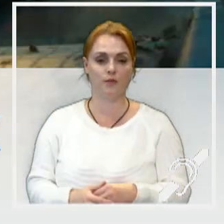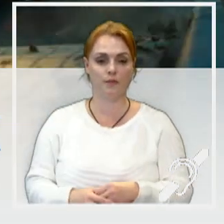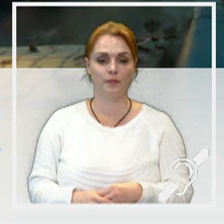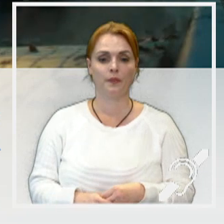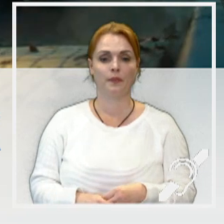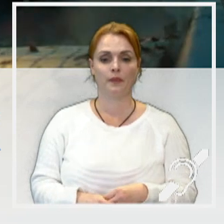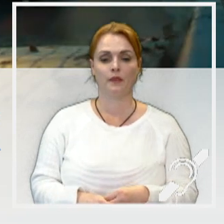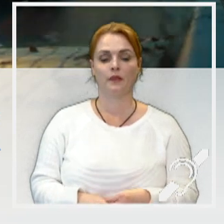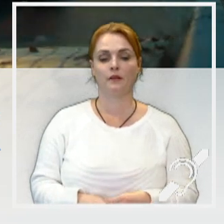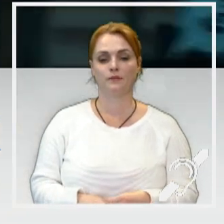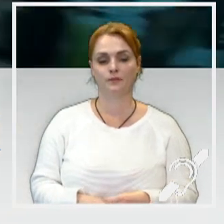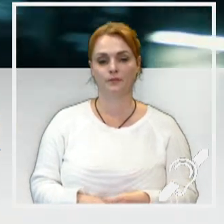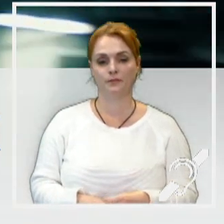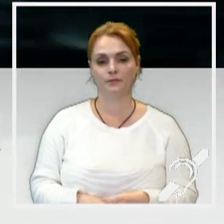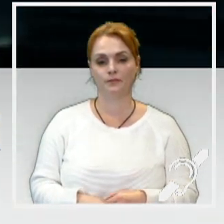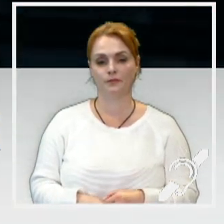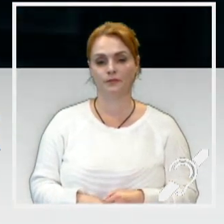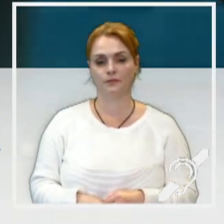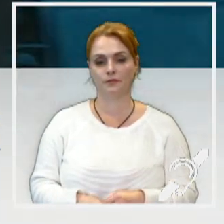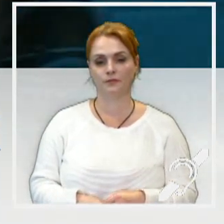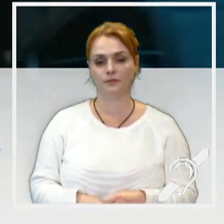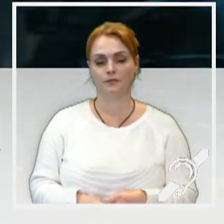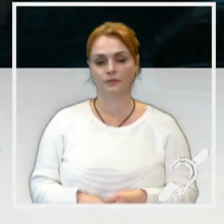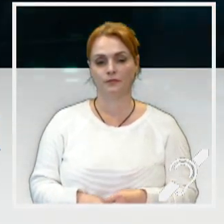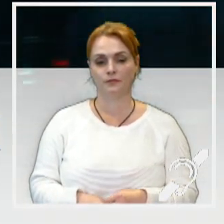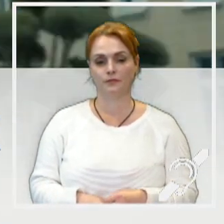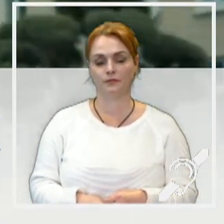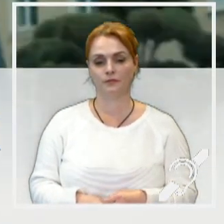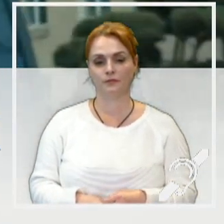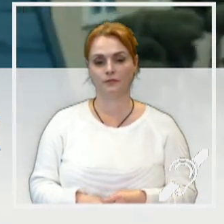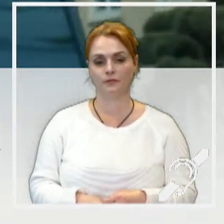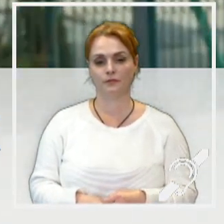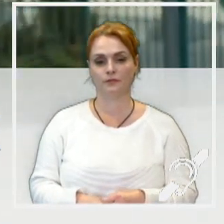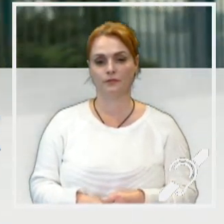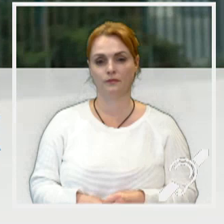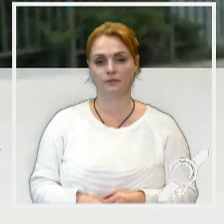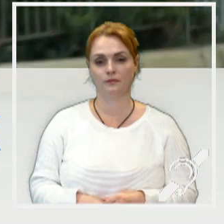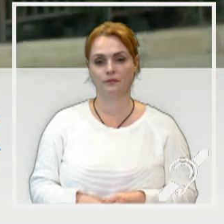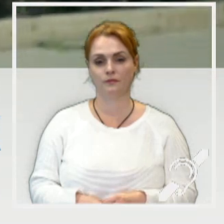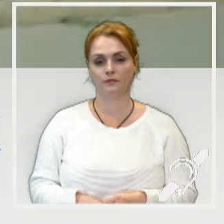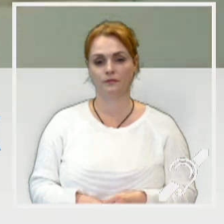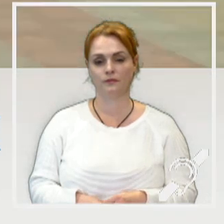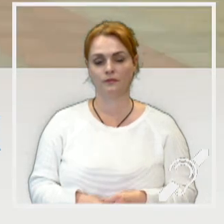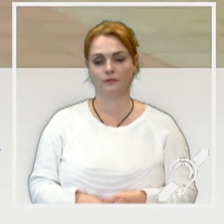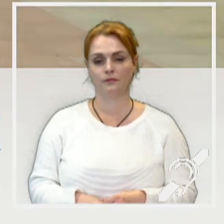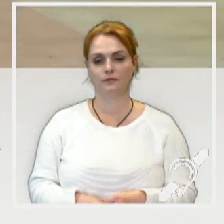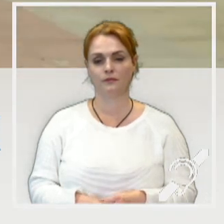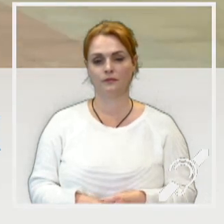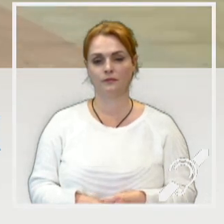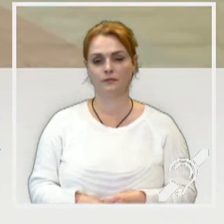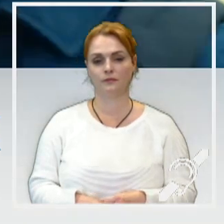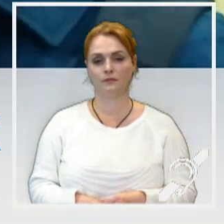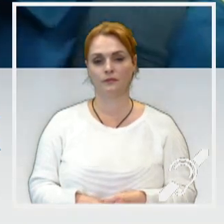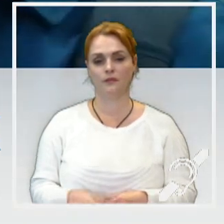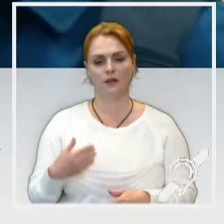на самокате, я чувствую пульс города. Вижу изменения в нем. Меня радует новый общественный транспорт. И скоро его будет еще больше.